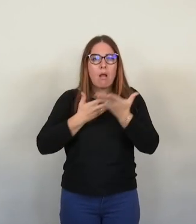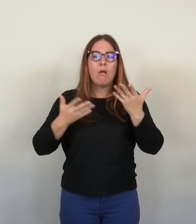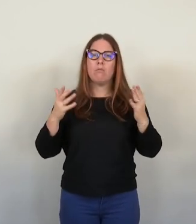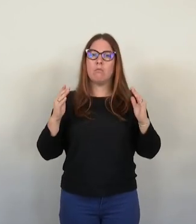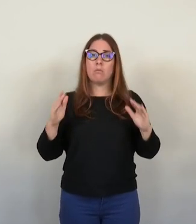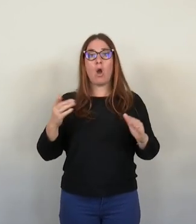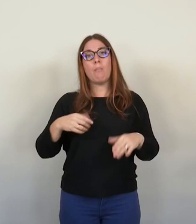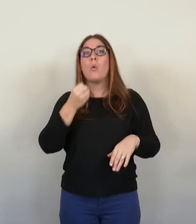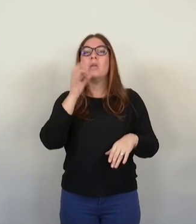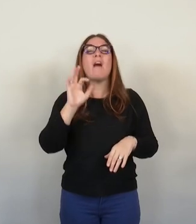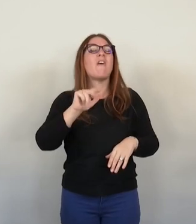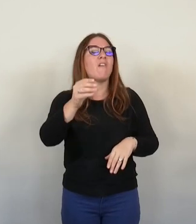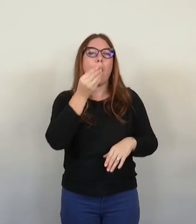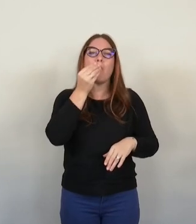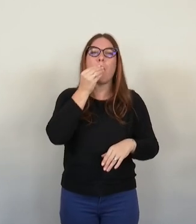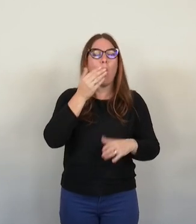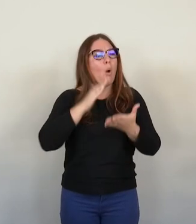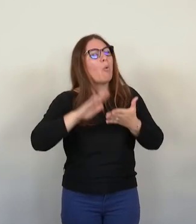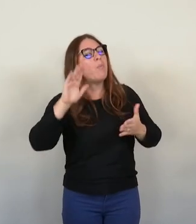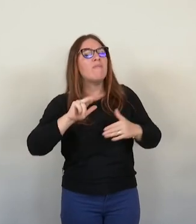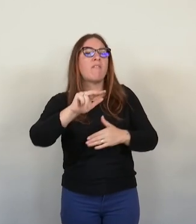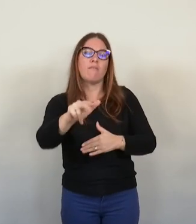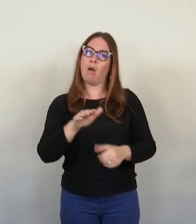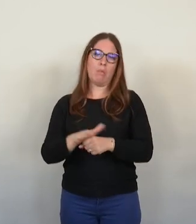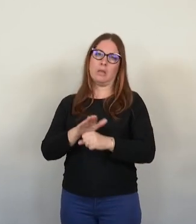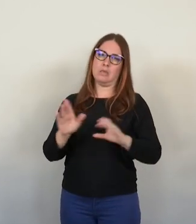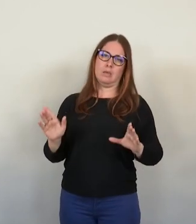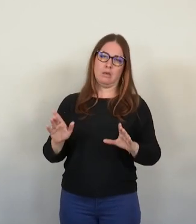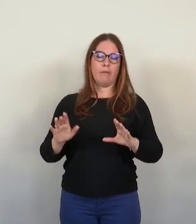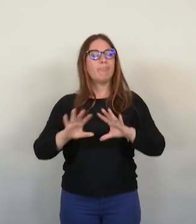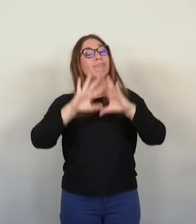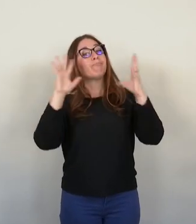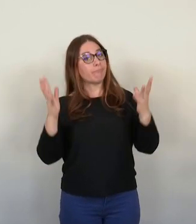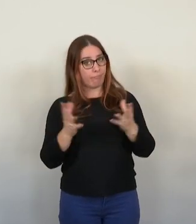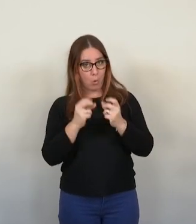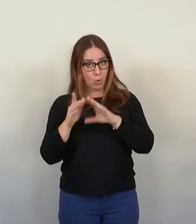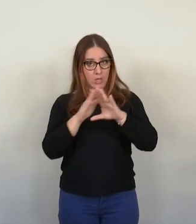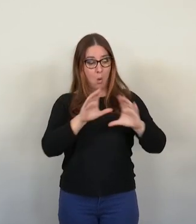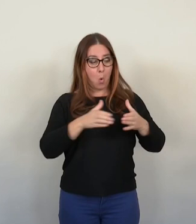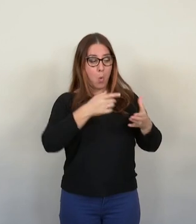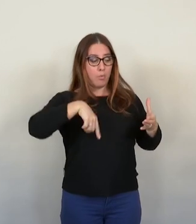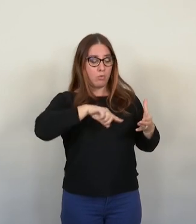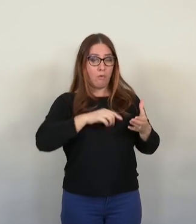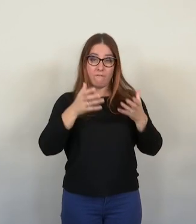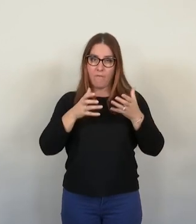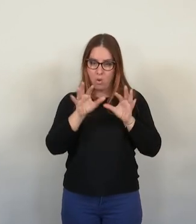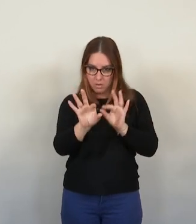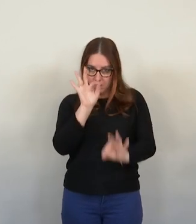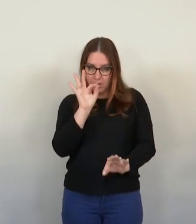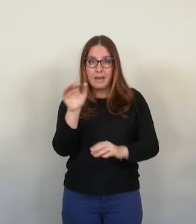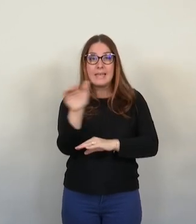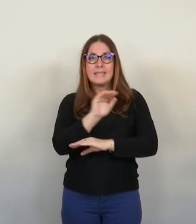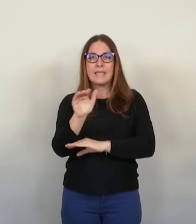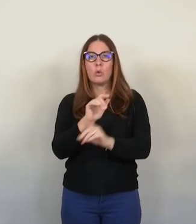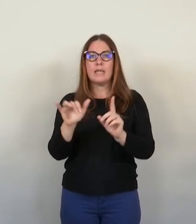de bonnes intentions au-delà de ces remarques d'ensemble je tiens au nom de notre groupe à aborder spécifiquement la sécurité